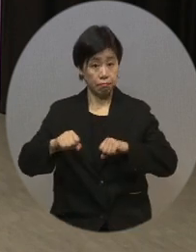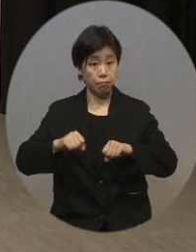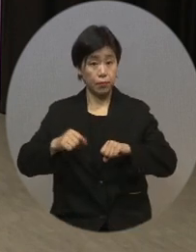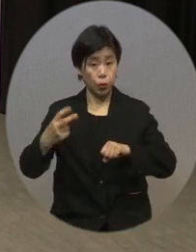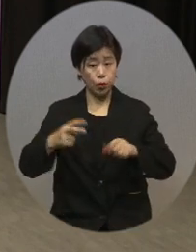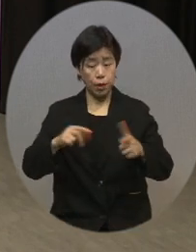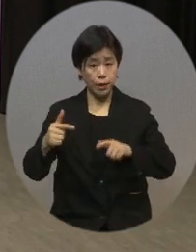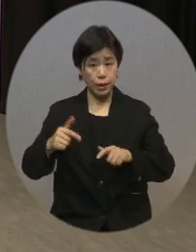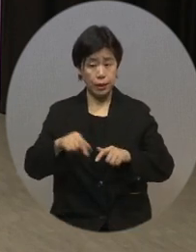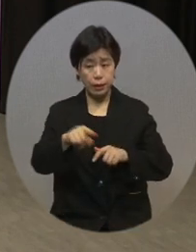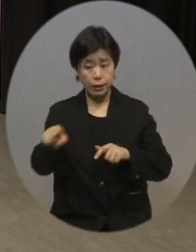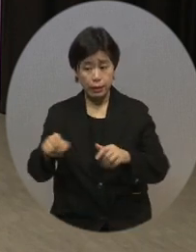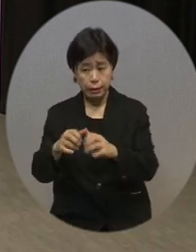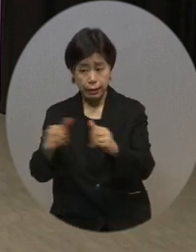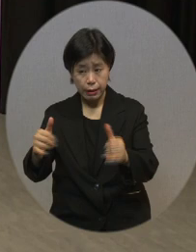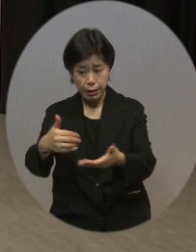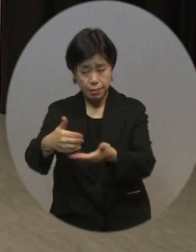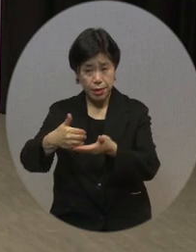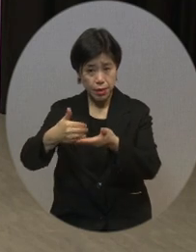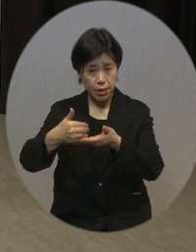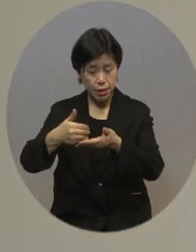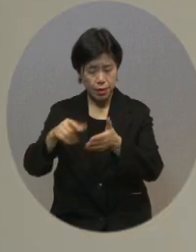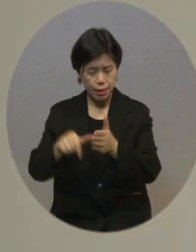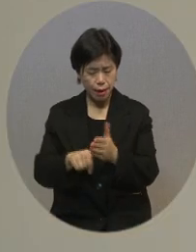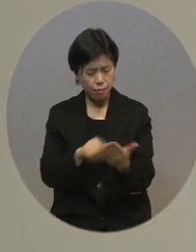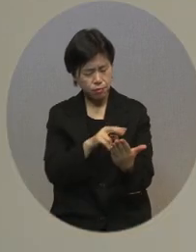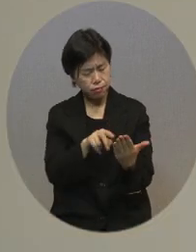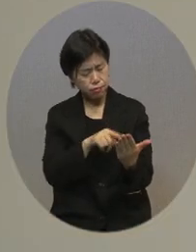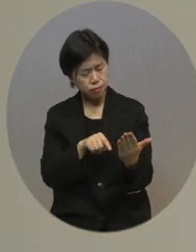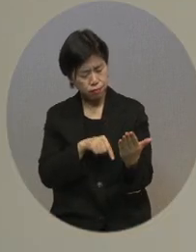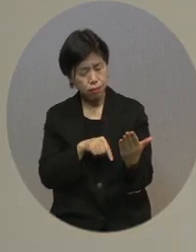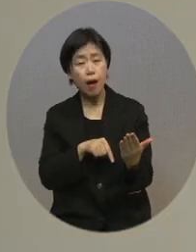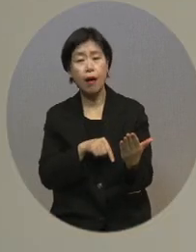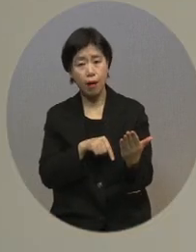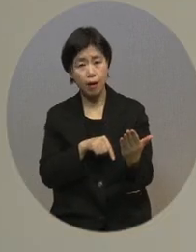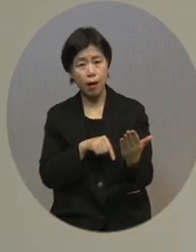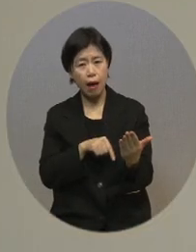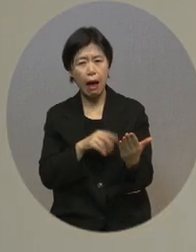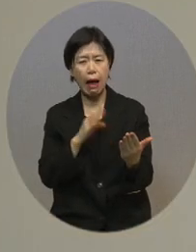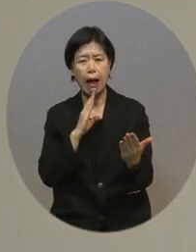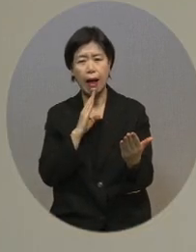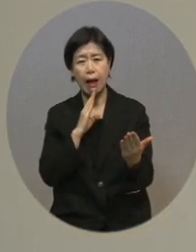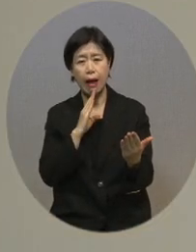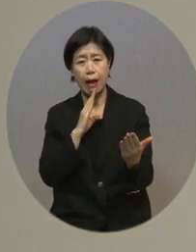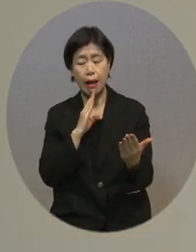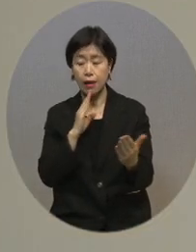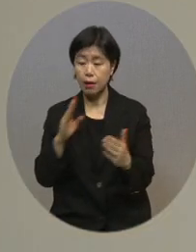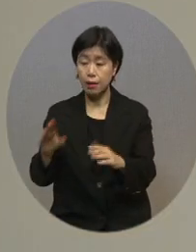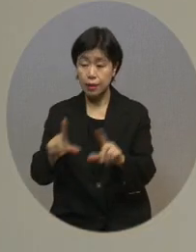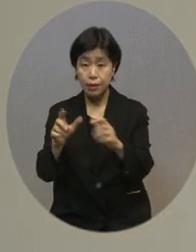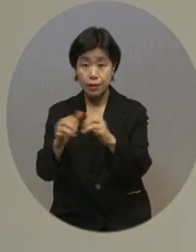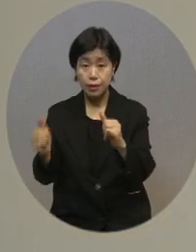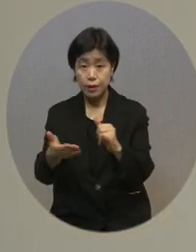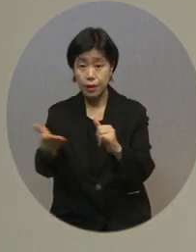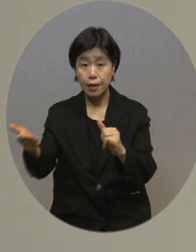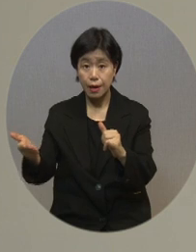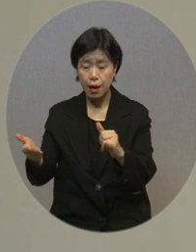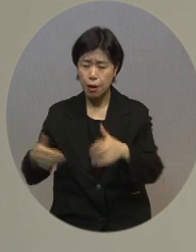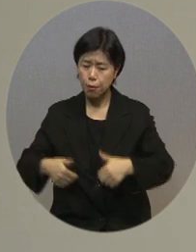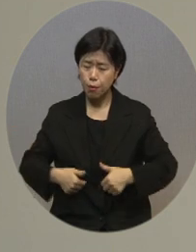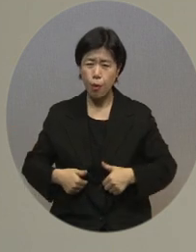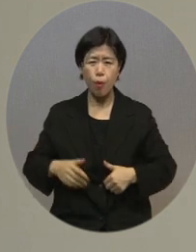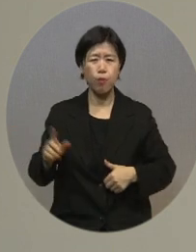민원을 많이 받는 직업들을 예. 수행하다 보니까 정작 주민들한테 국민들한테 필요한